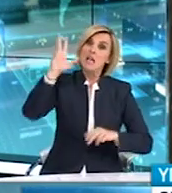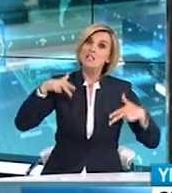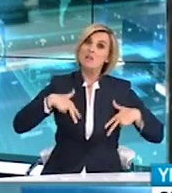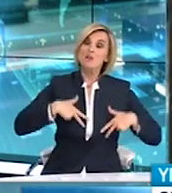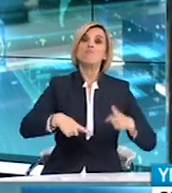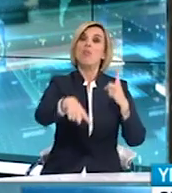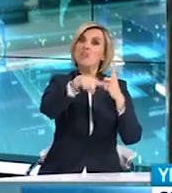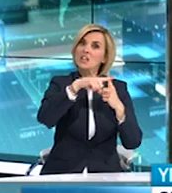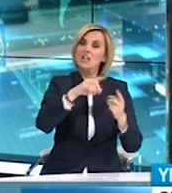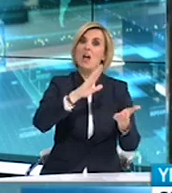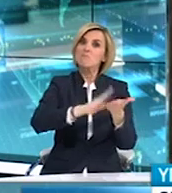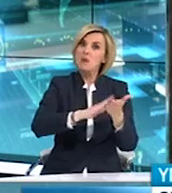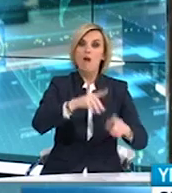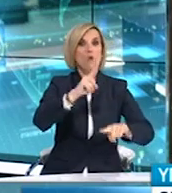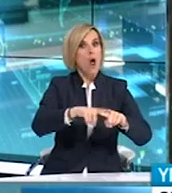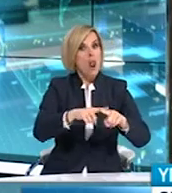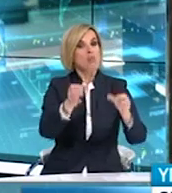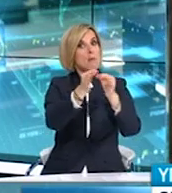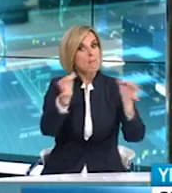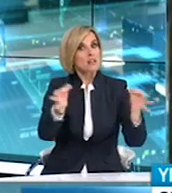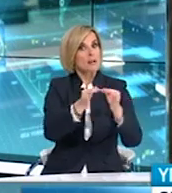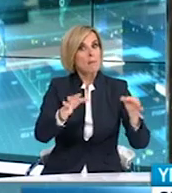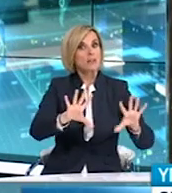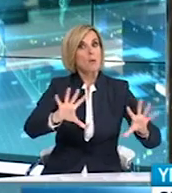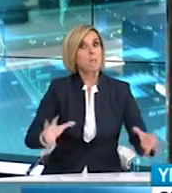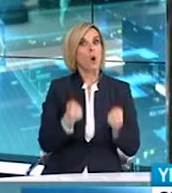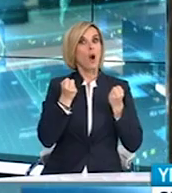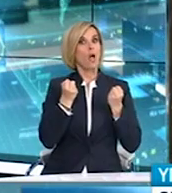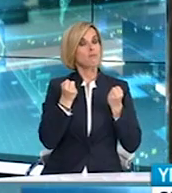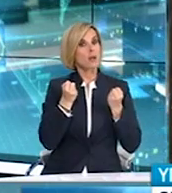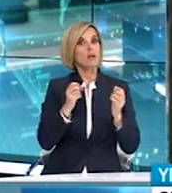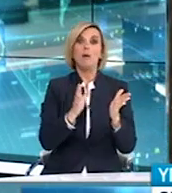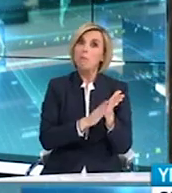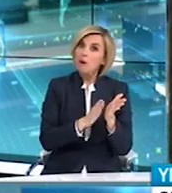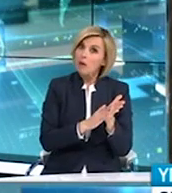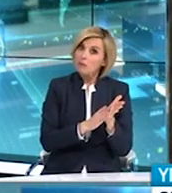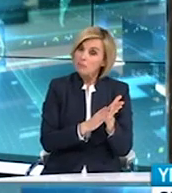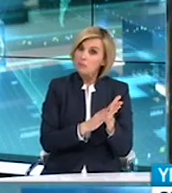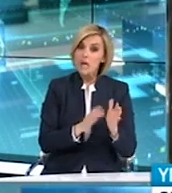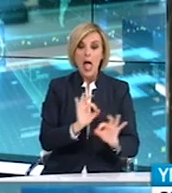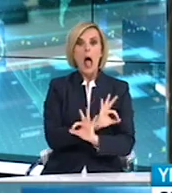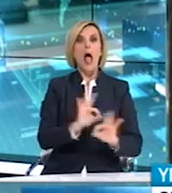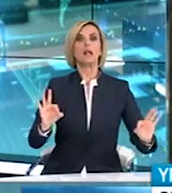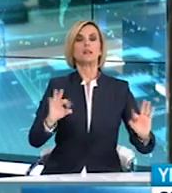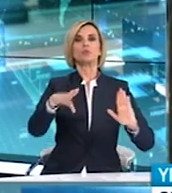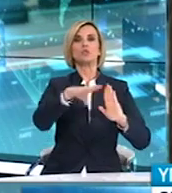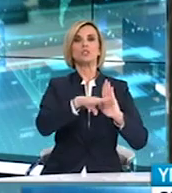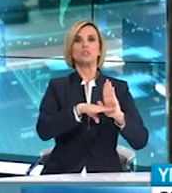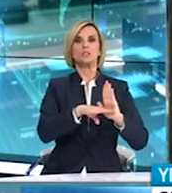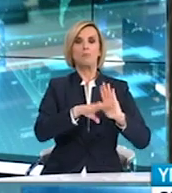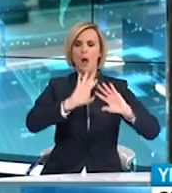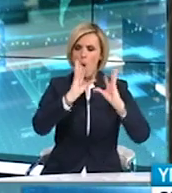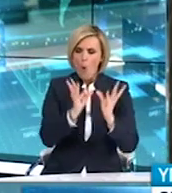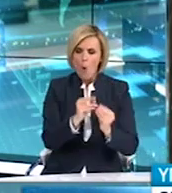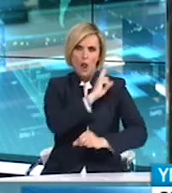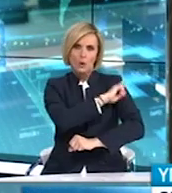θετικά σχόλια για τα μέτρα που έχει λάβει μέχρι σήμερα η κυβέρνηση. Η ετοιμότητα του συστήματος υγείας καταδεικνύεται και από